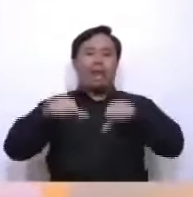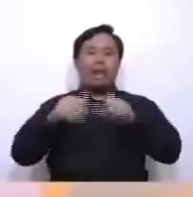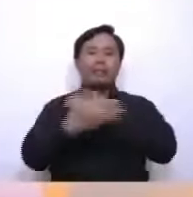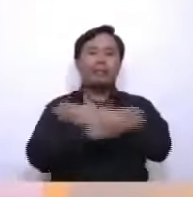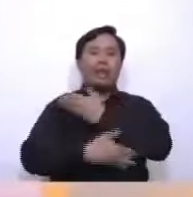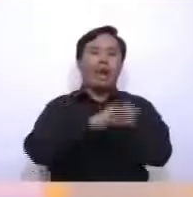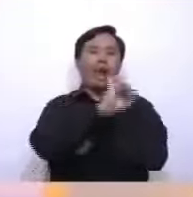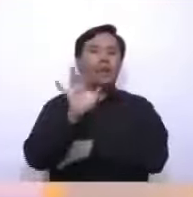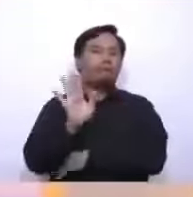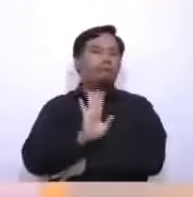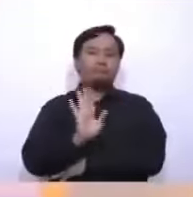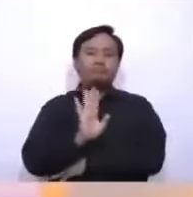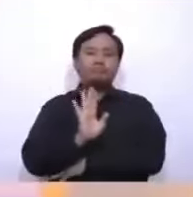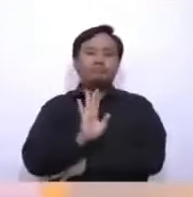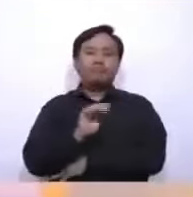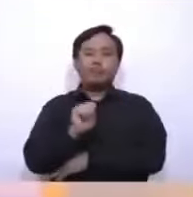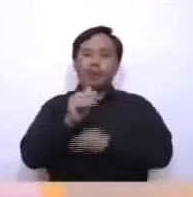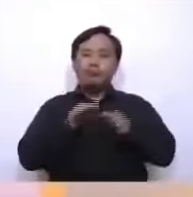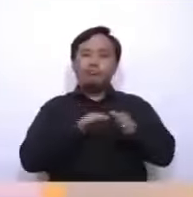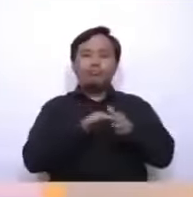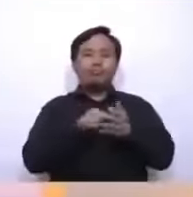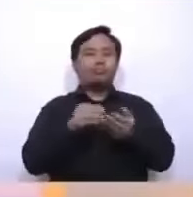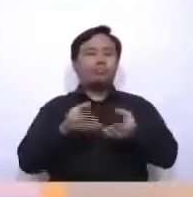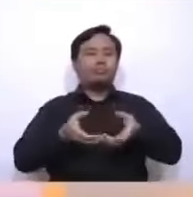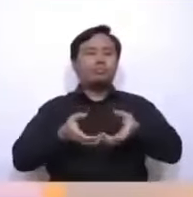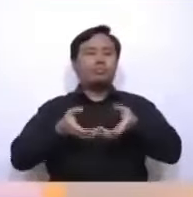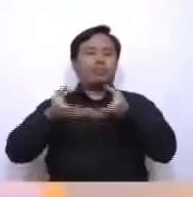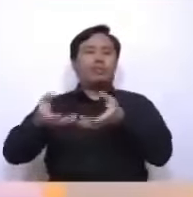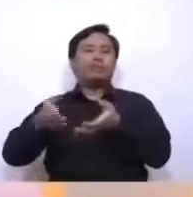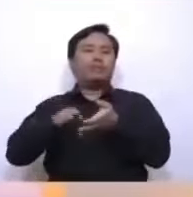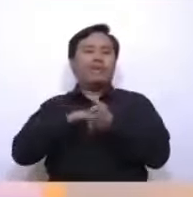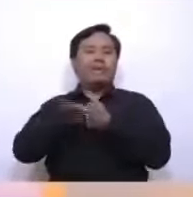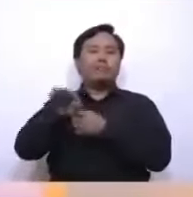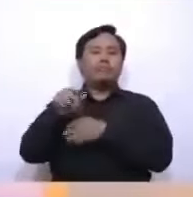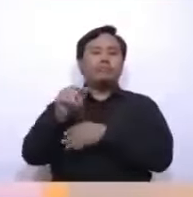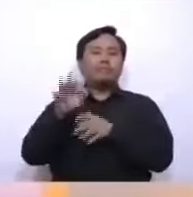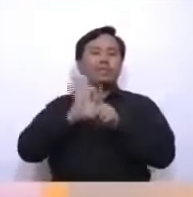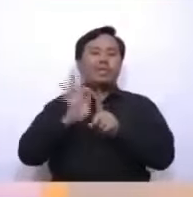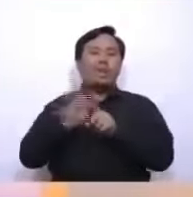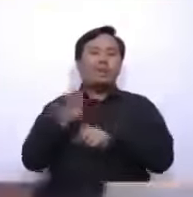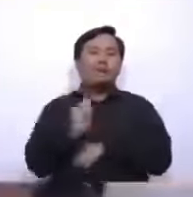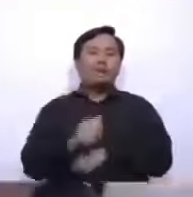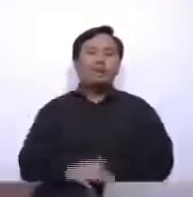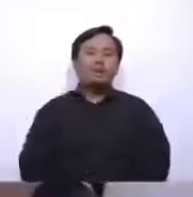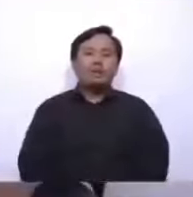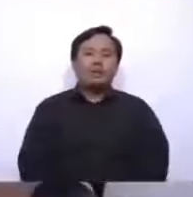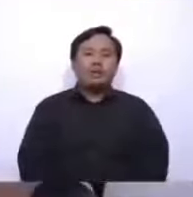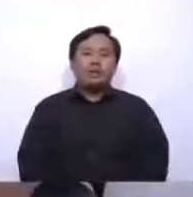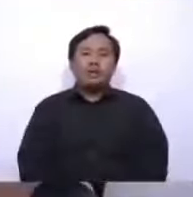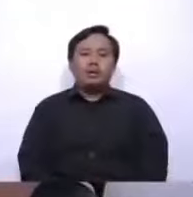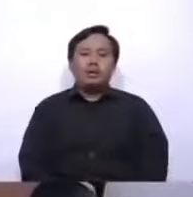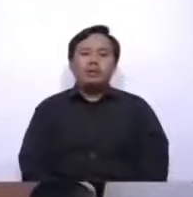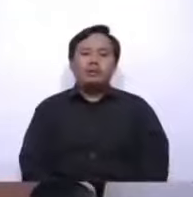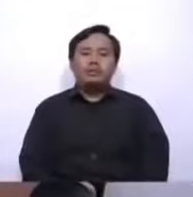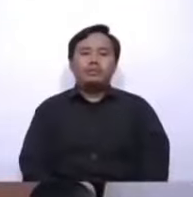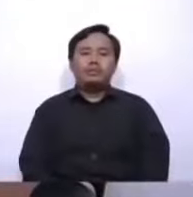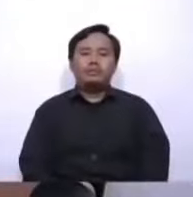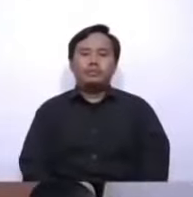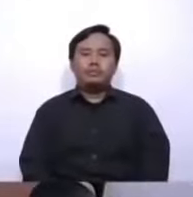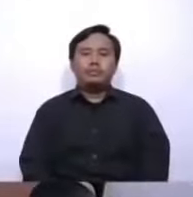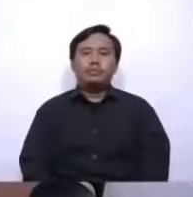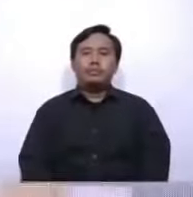yang mengirim barang-barang ilegal pada kita yang disebarkan melalui media digital. Baik, terima kasih. Itu tadi akhir